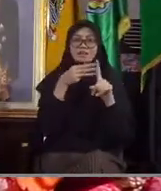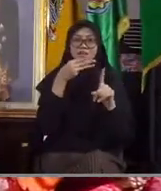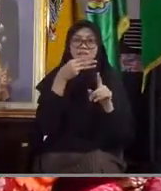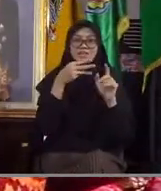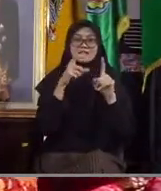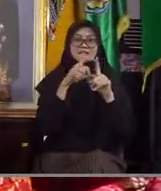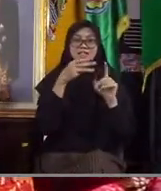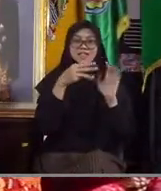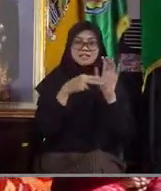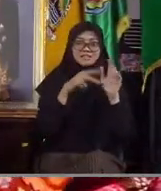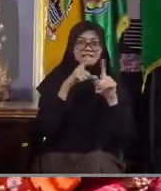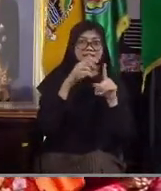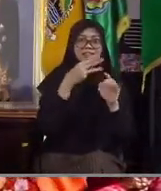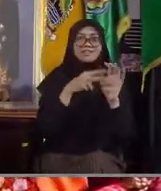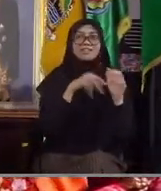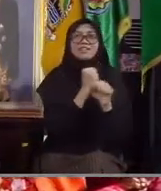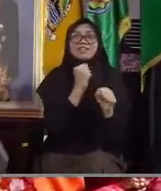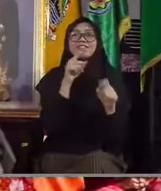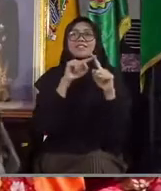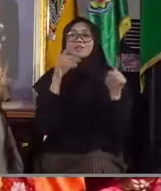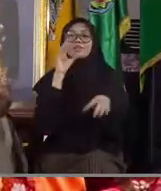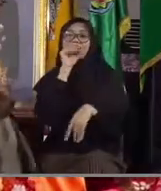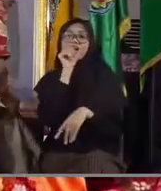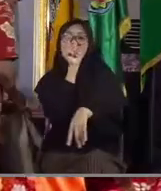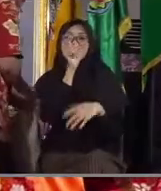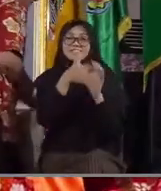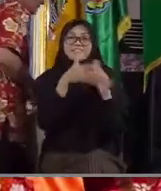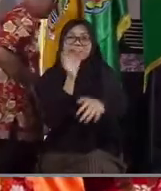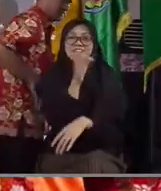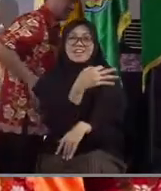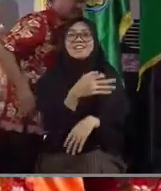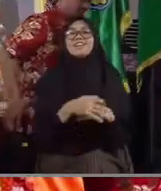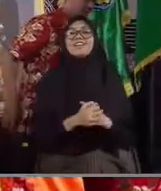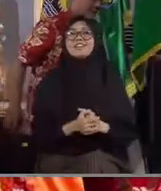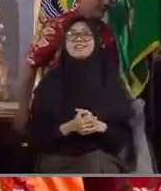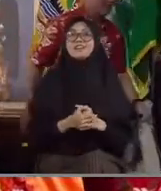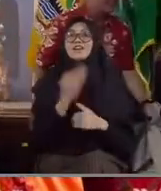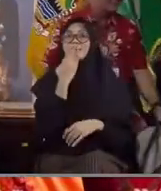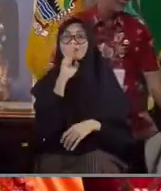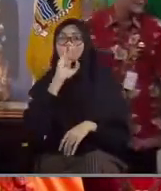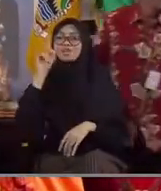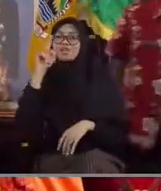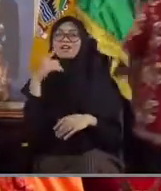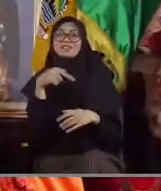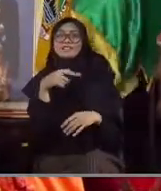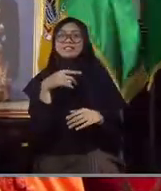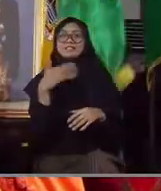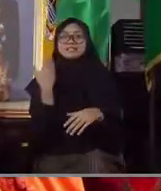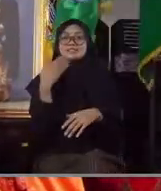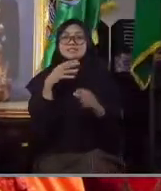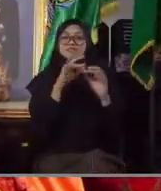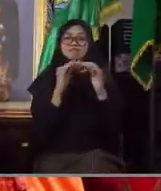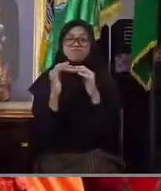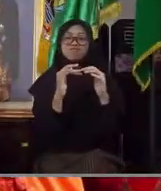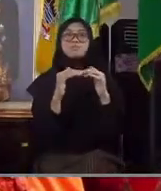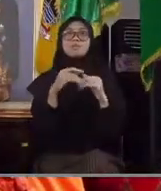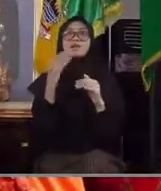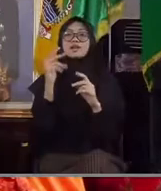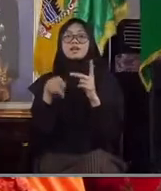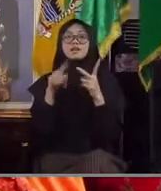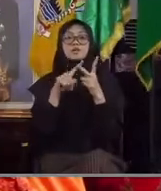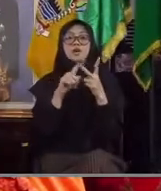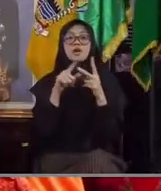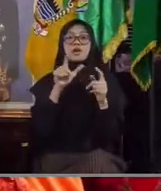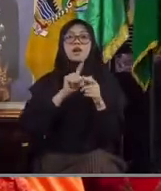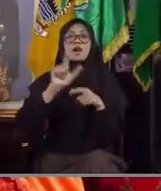pol-polan gitu Pak ya. Nah, ini ya. Alhamdulillah ya. Jadi begitu. Lapor Gub yang kedua